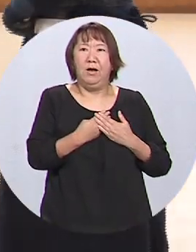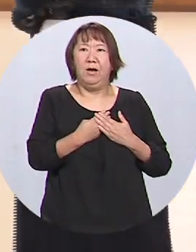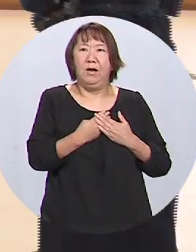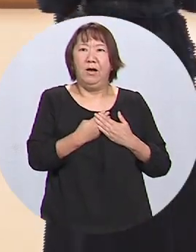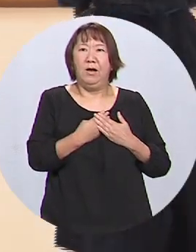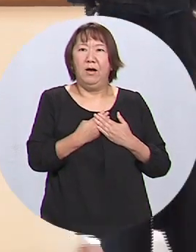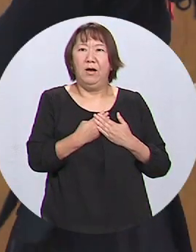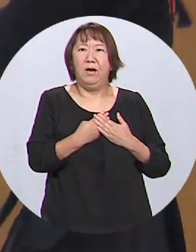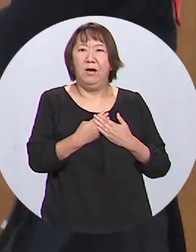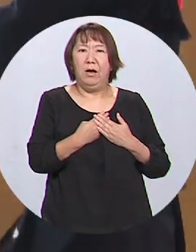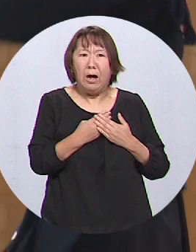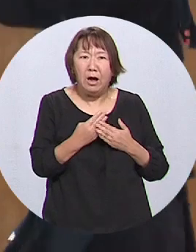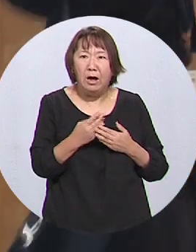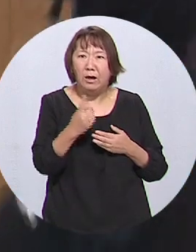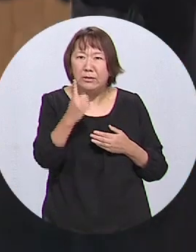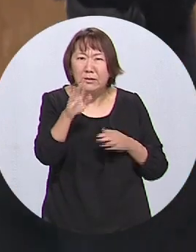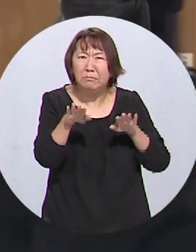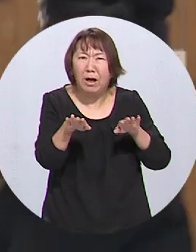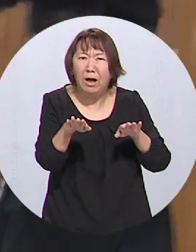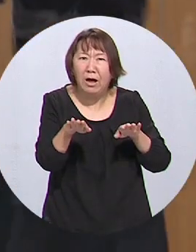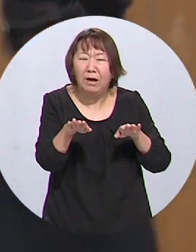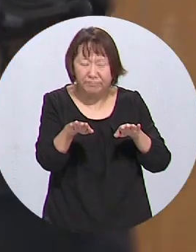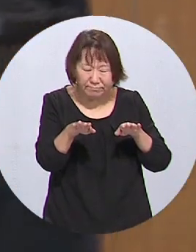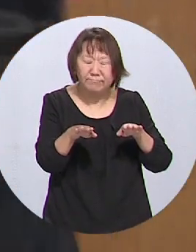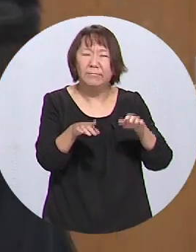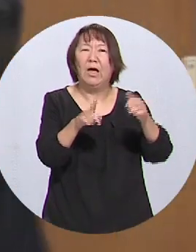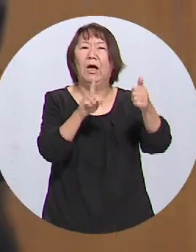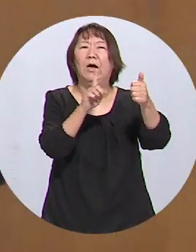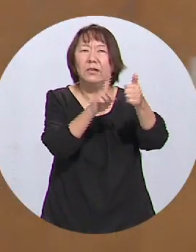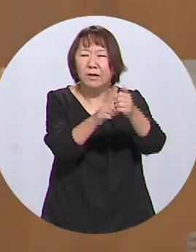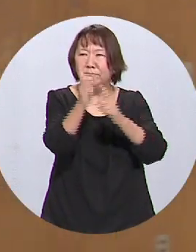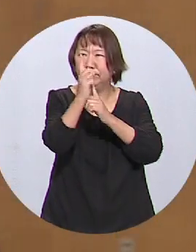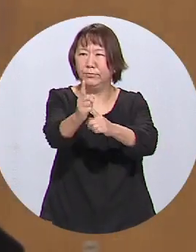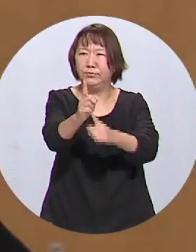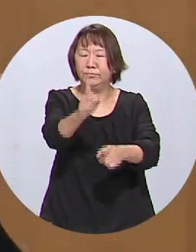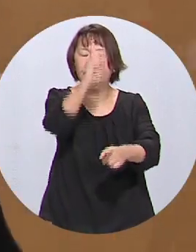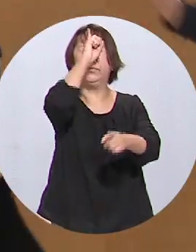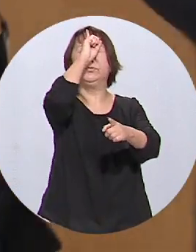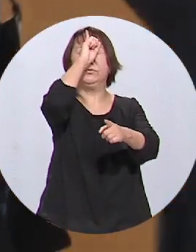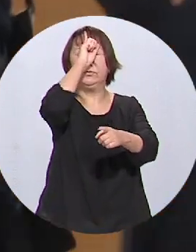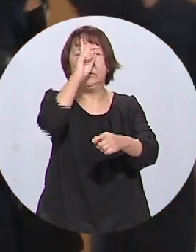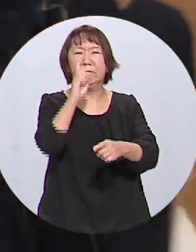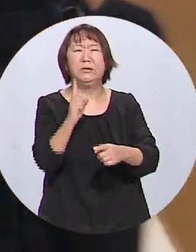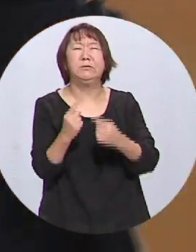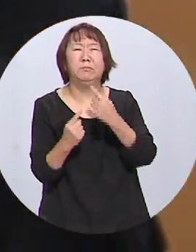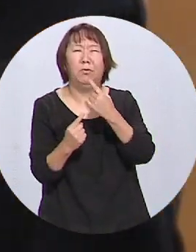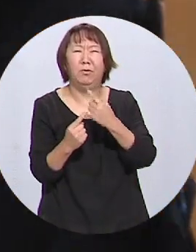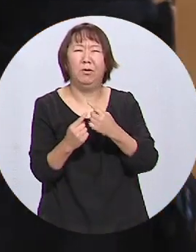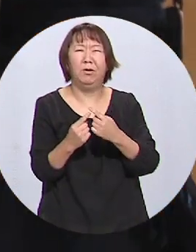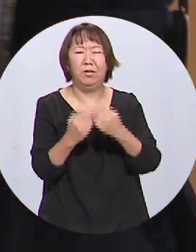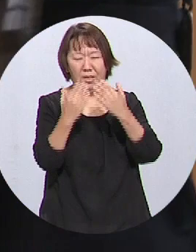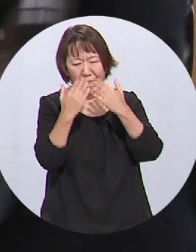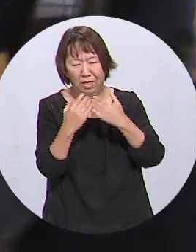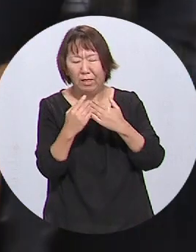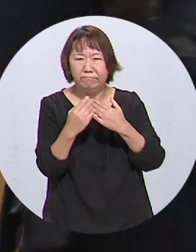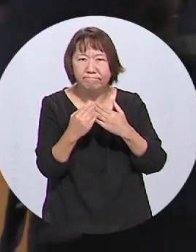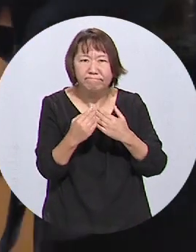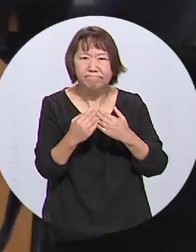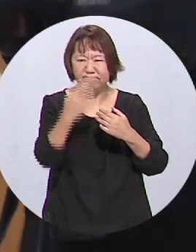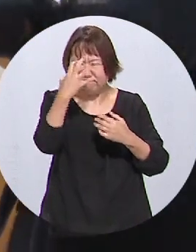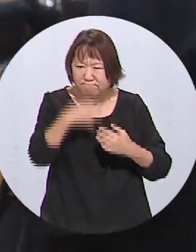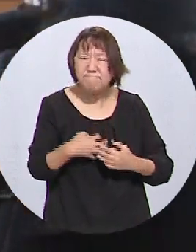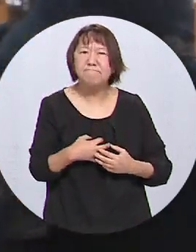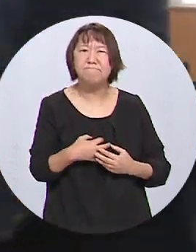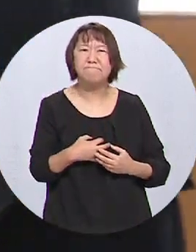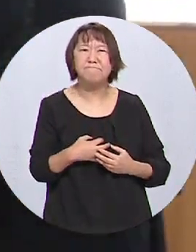た、取られた。 足立選手の面が決まり見事な一本。もう後がないぞ。どうする、かない、 頑張れ